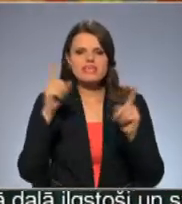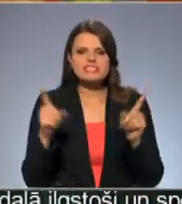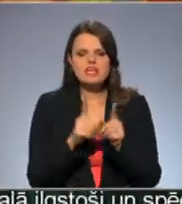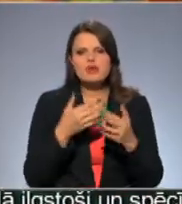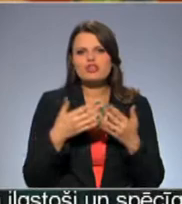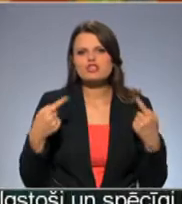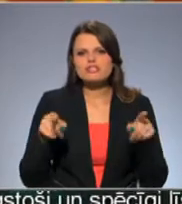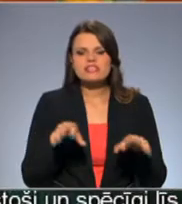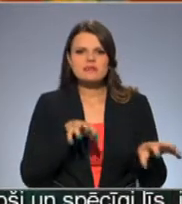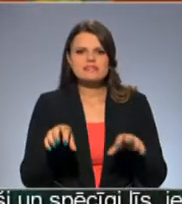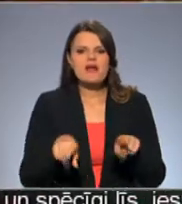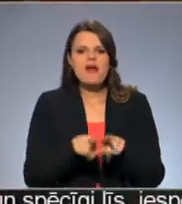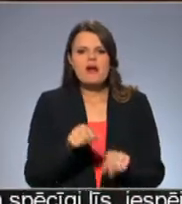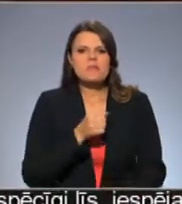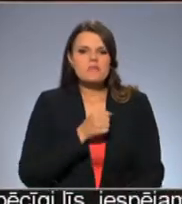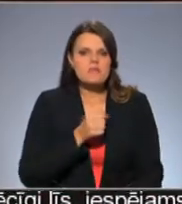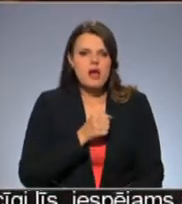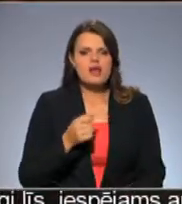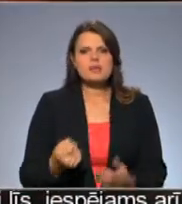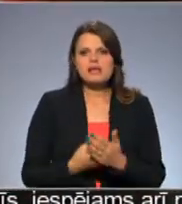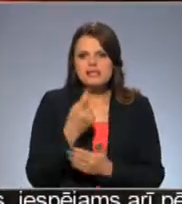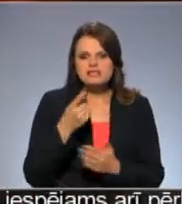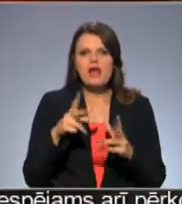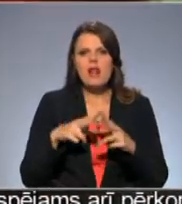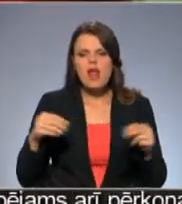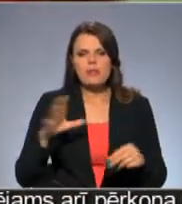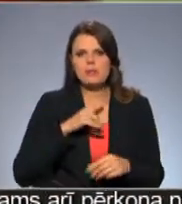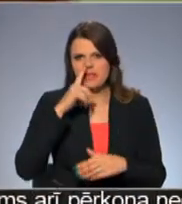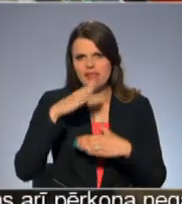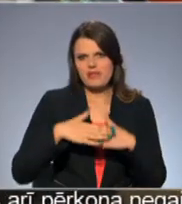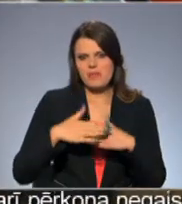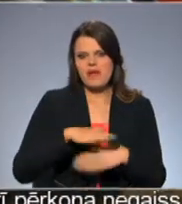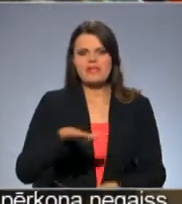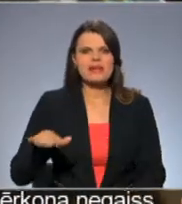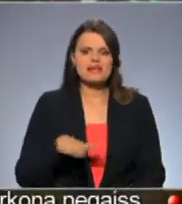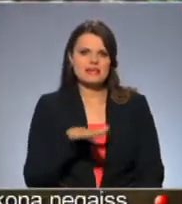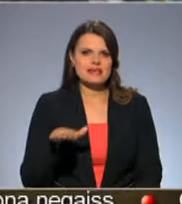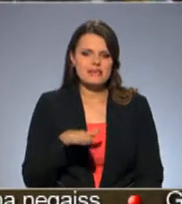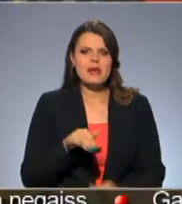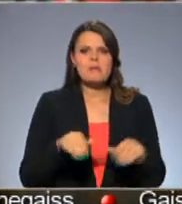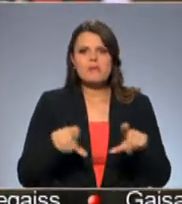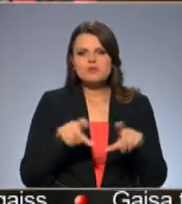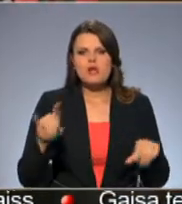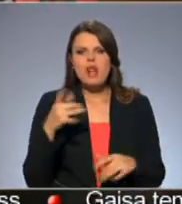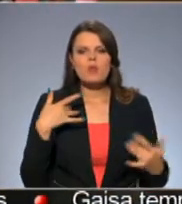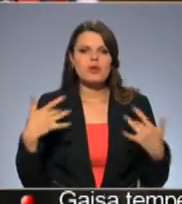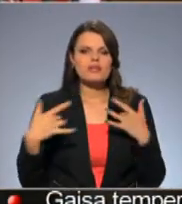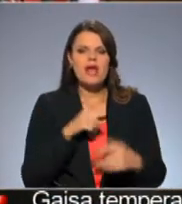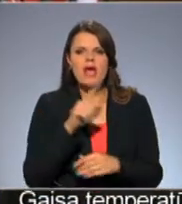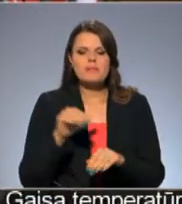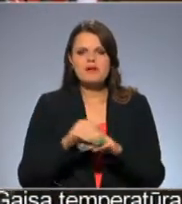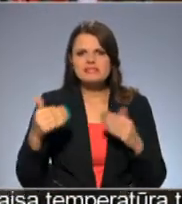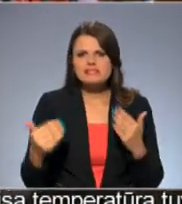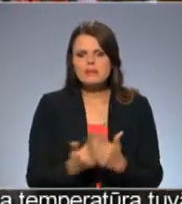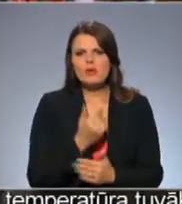dažādiem citiem zvēriņiem un arī bailēm, izrādās, ka laime bijusi tepat ģimenē. Nīkrāces pamatskolas leļļu teātris ir pavisam